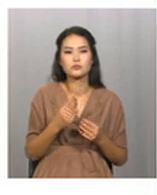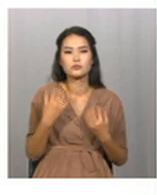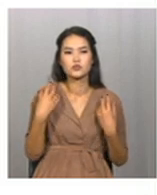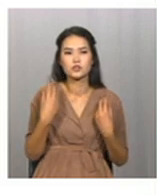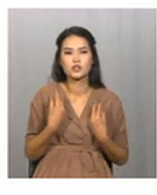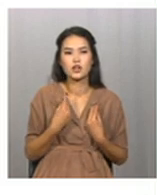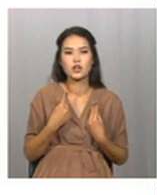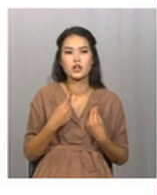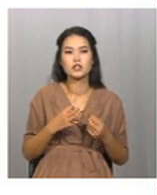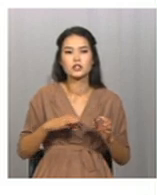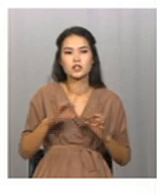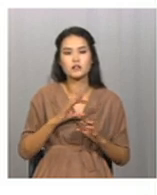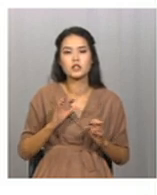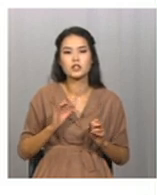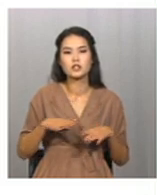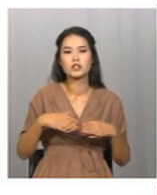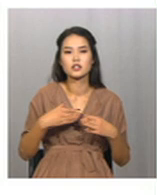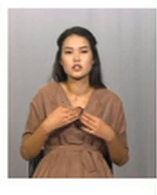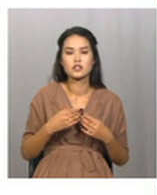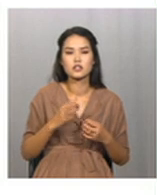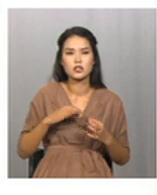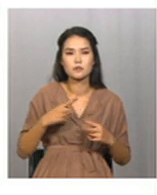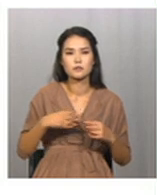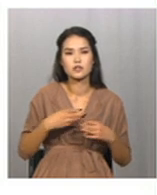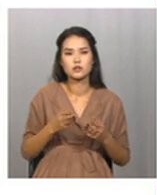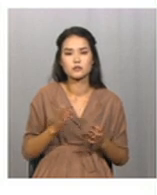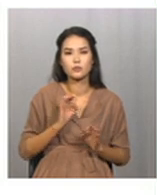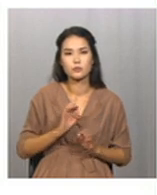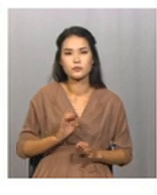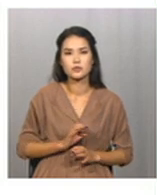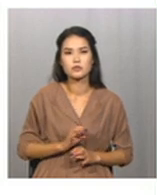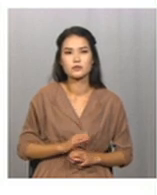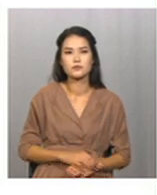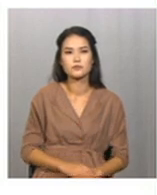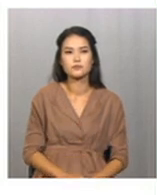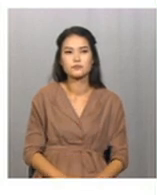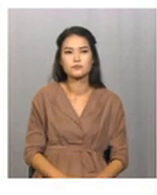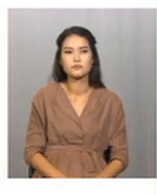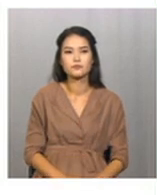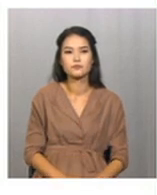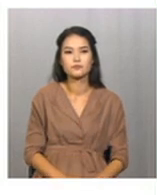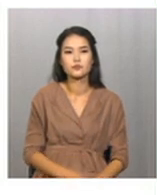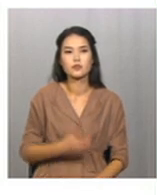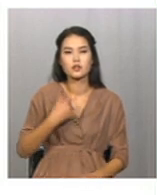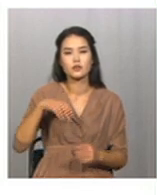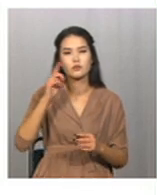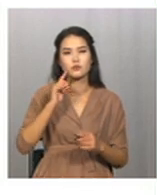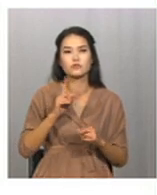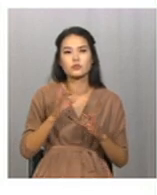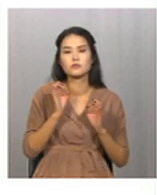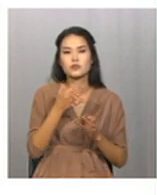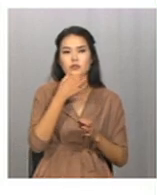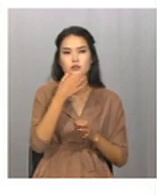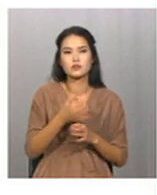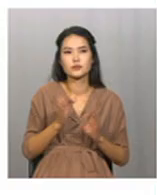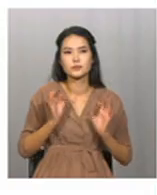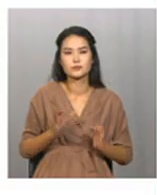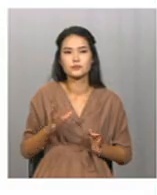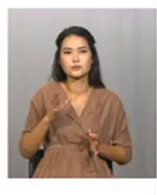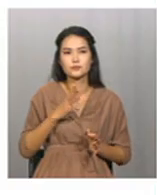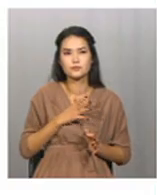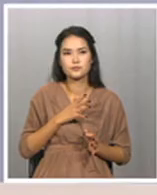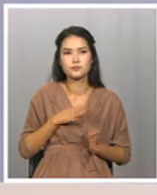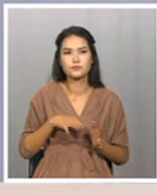пиджачка, застегивая и расстегивая пуговицы. Я уверена, вы отлично справились с этим